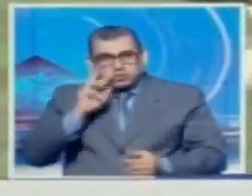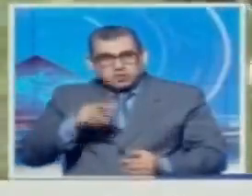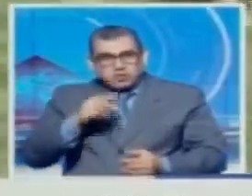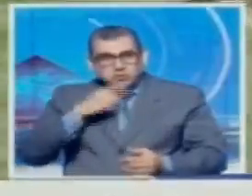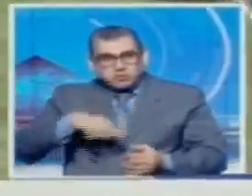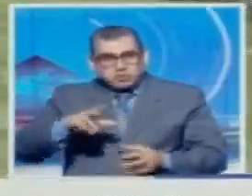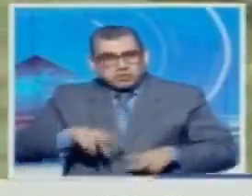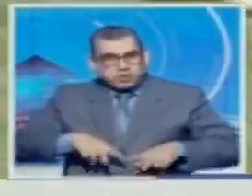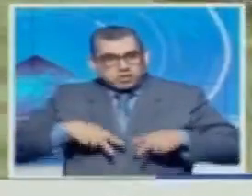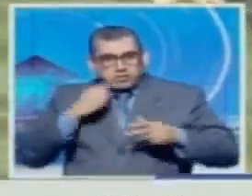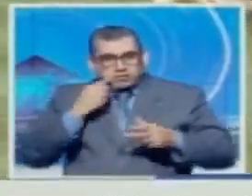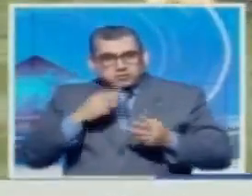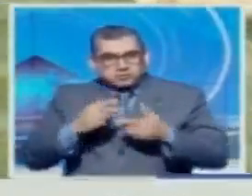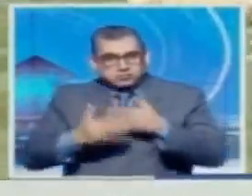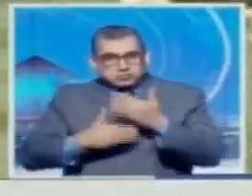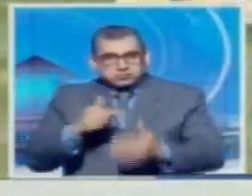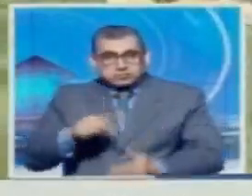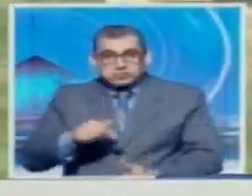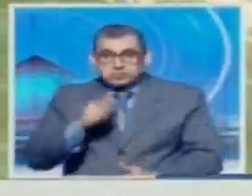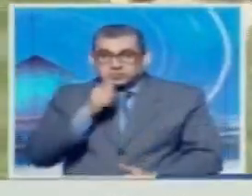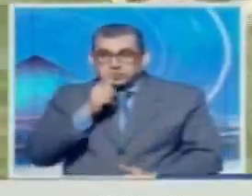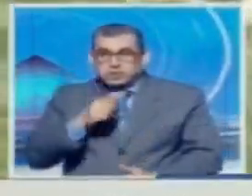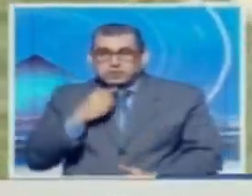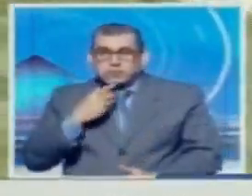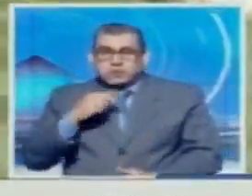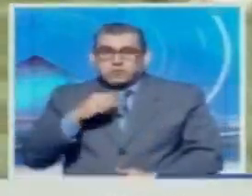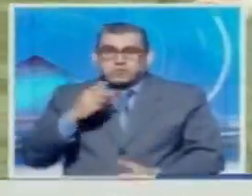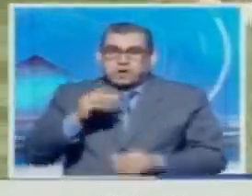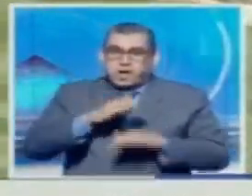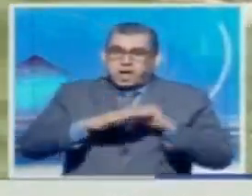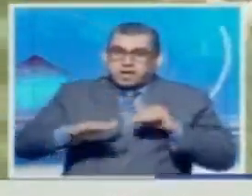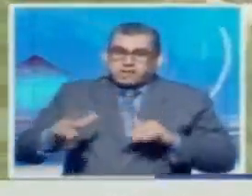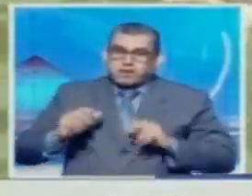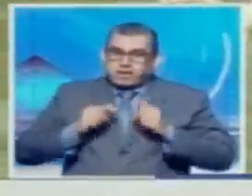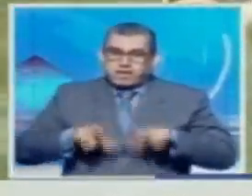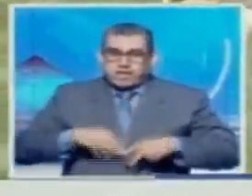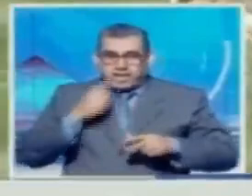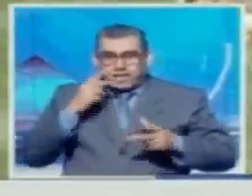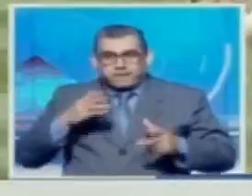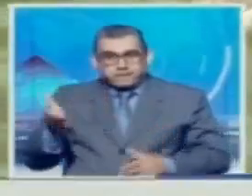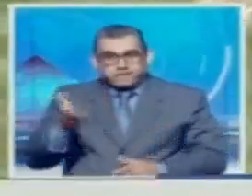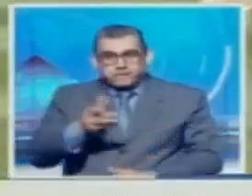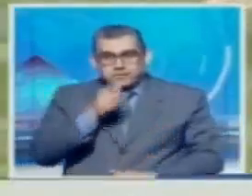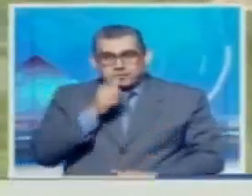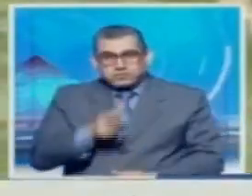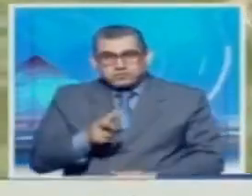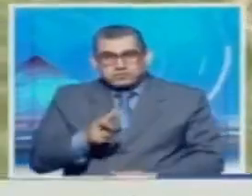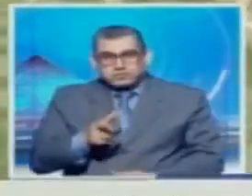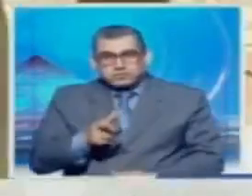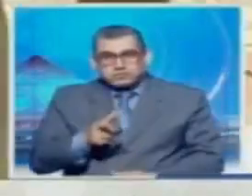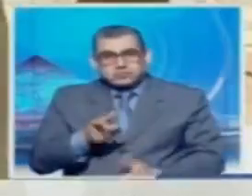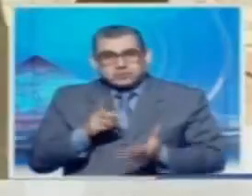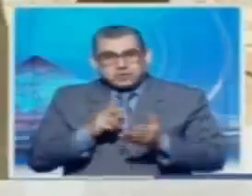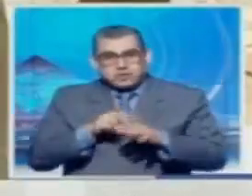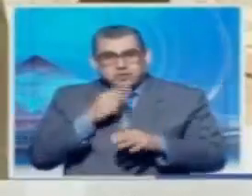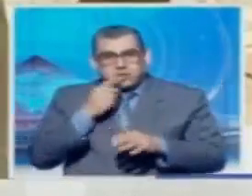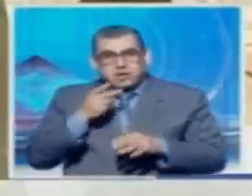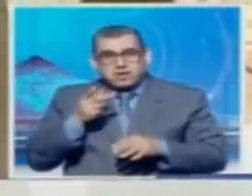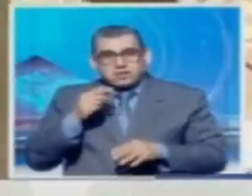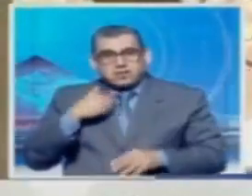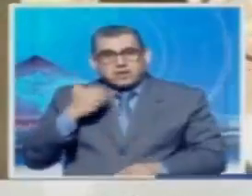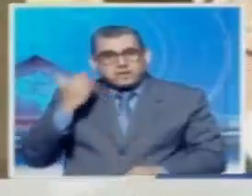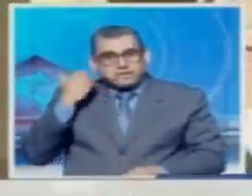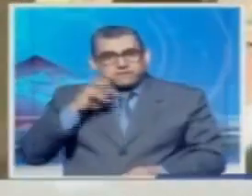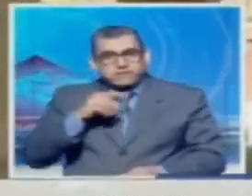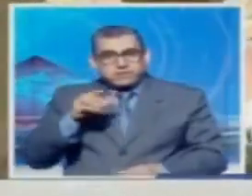بتكب مخفضة بخمسة جنيه للفرد، وفي كمان عندنا ملعب أطفال ملاهي للأطفال برضو بخمسة جنيه للفرد الواحد، يقدر يلعب